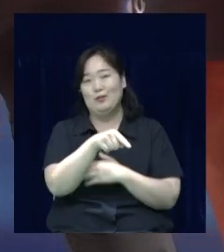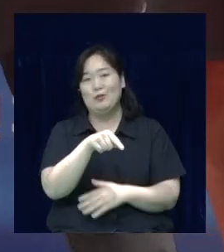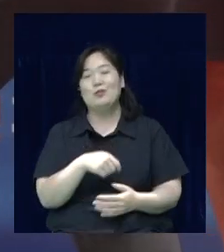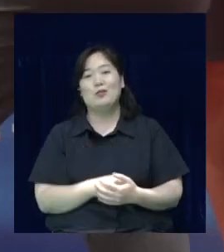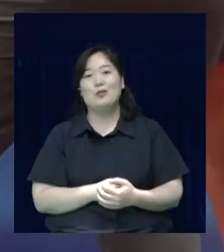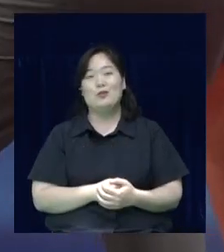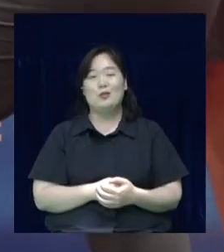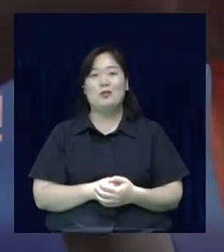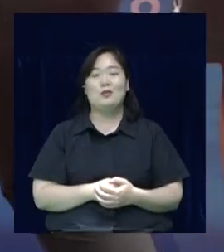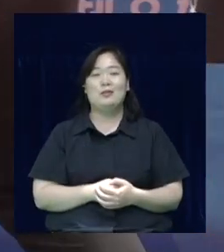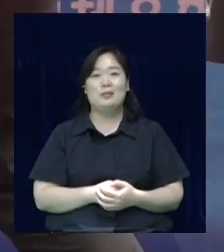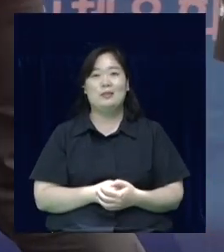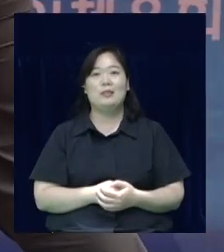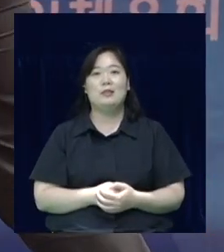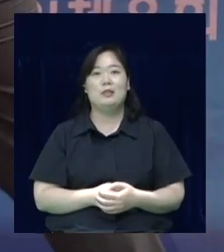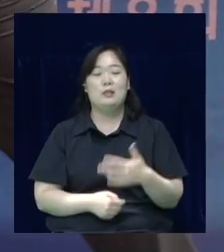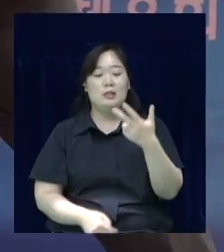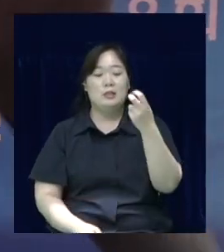예.